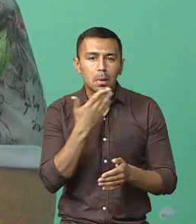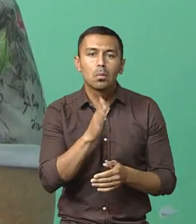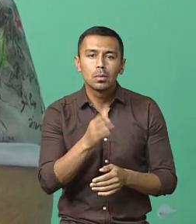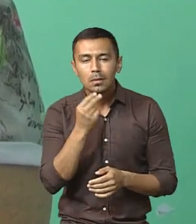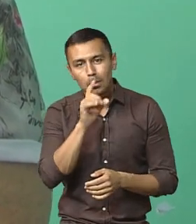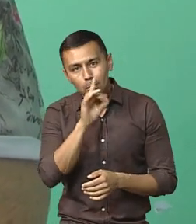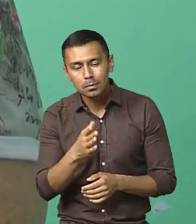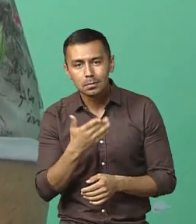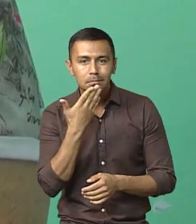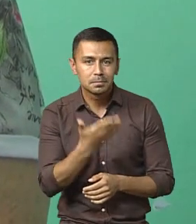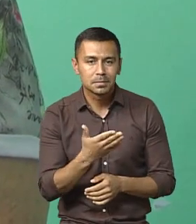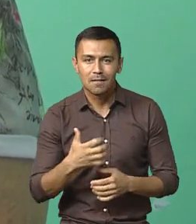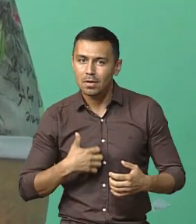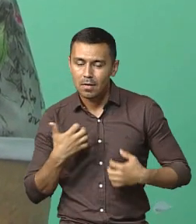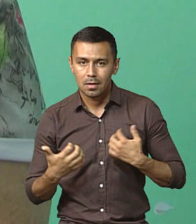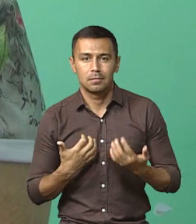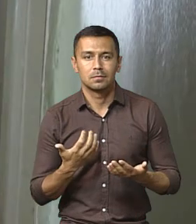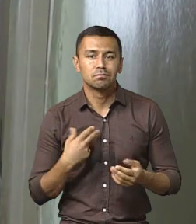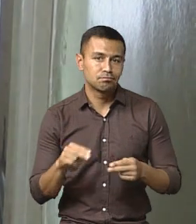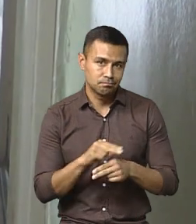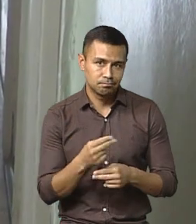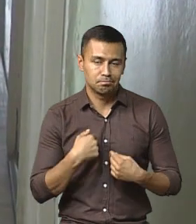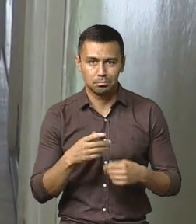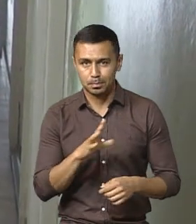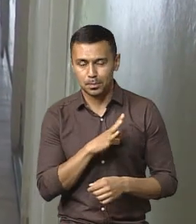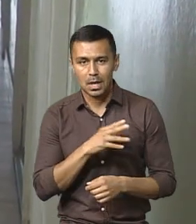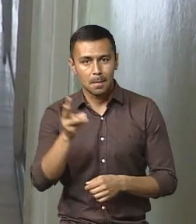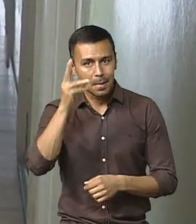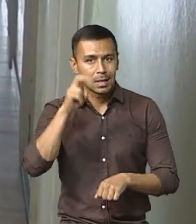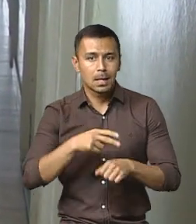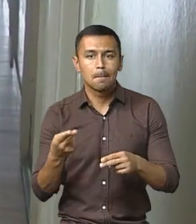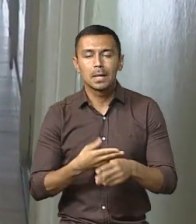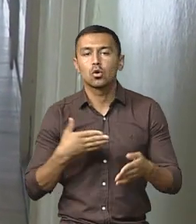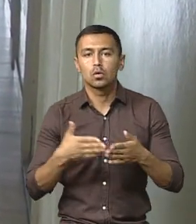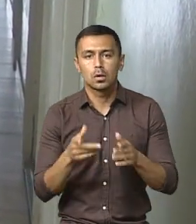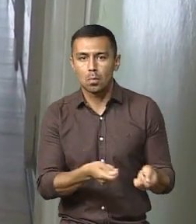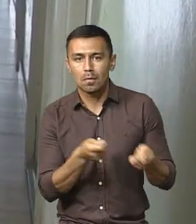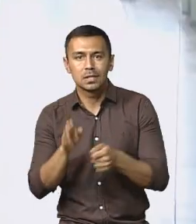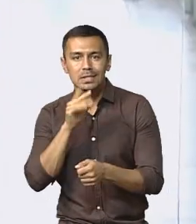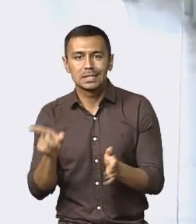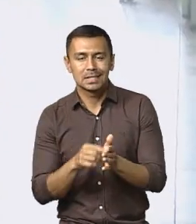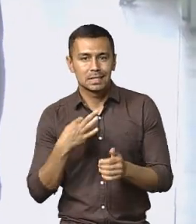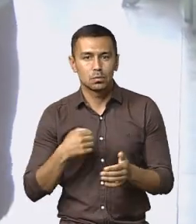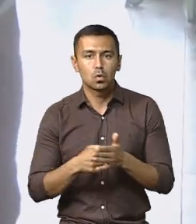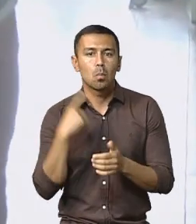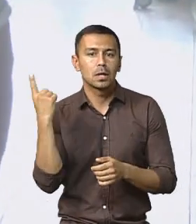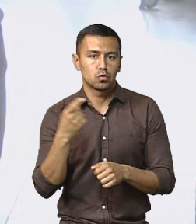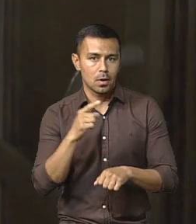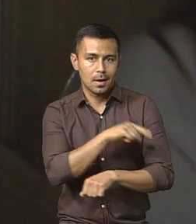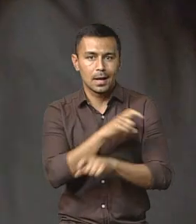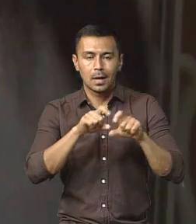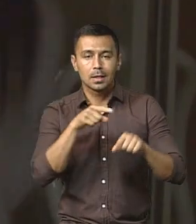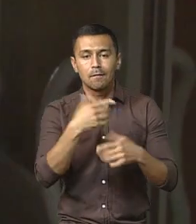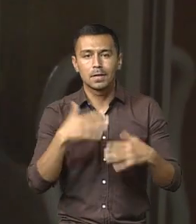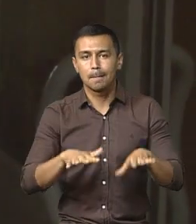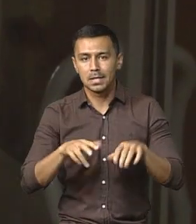ми кормилися і лічили нас. У Хмельницькому лікарі без кордонів доправили жінку з сином до обласної лікарні. Там